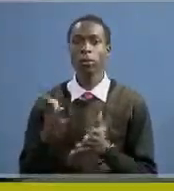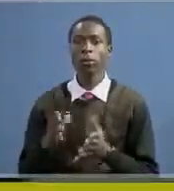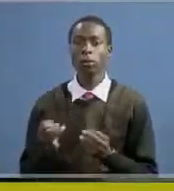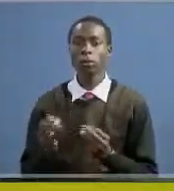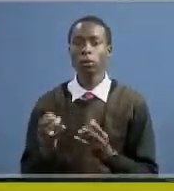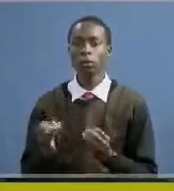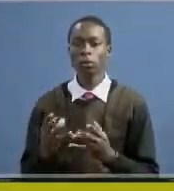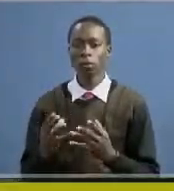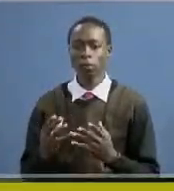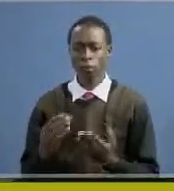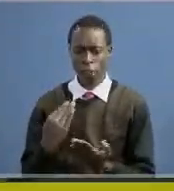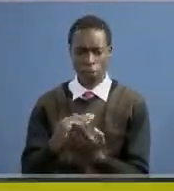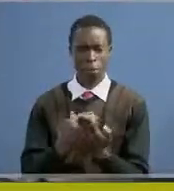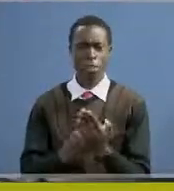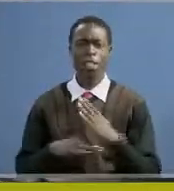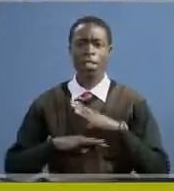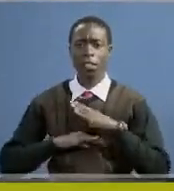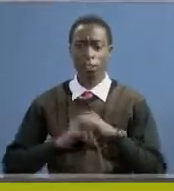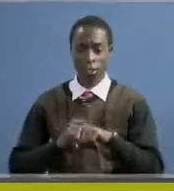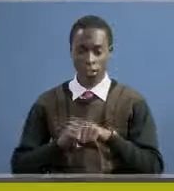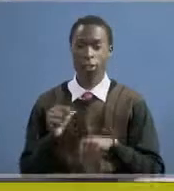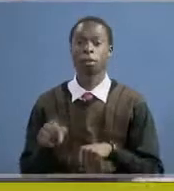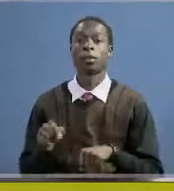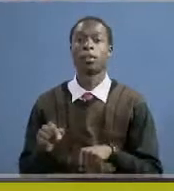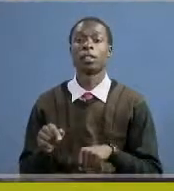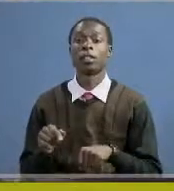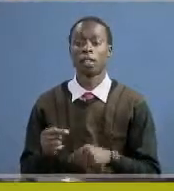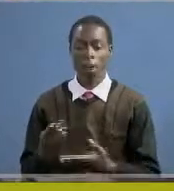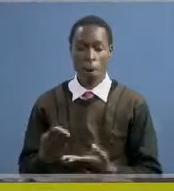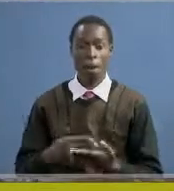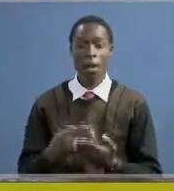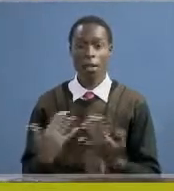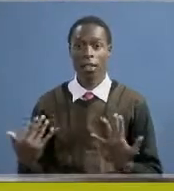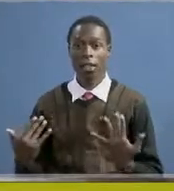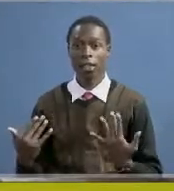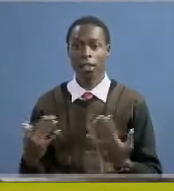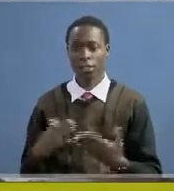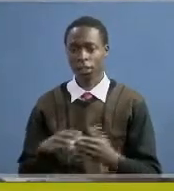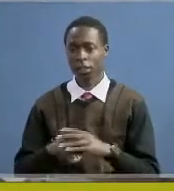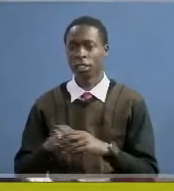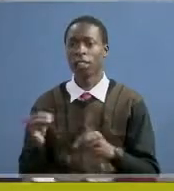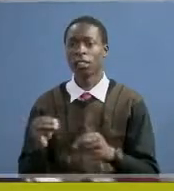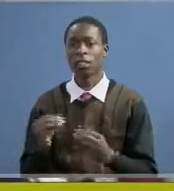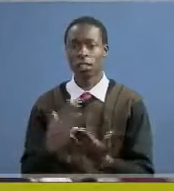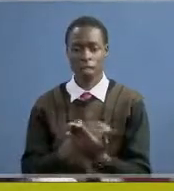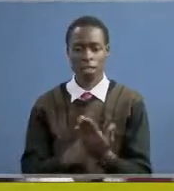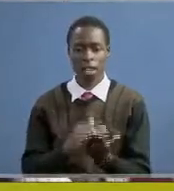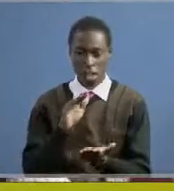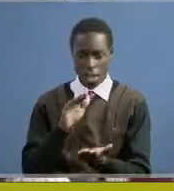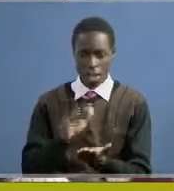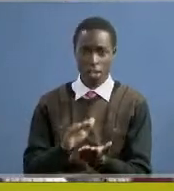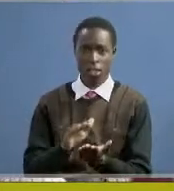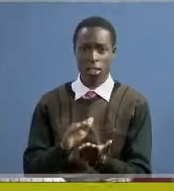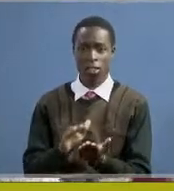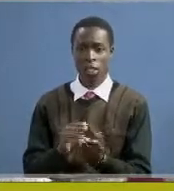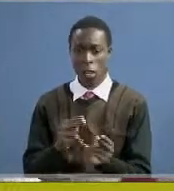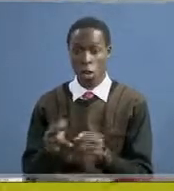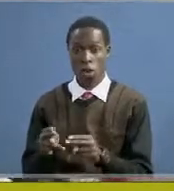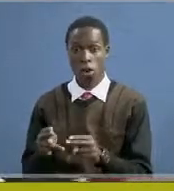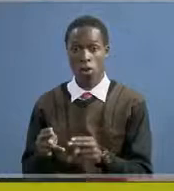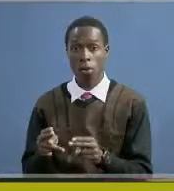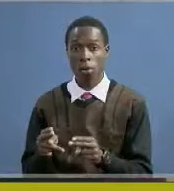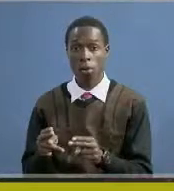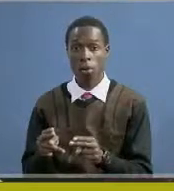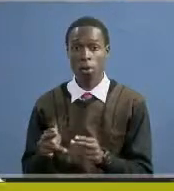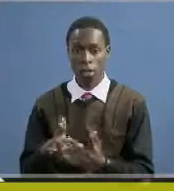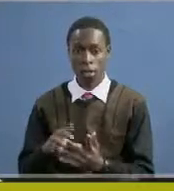wengi hukadiria bajeti toshelezi wakati huu, kununua bidhaa nje ya bajeti kufuatia kupunguzwa kwa bei ni jambo la kawaida,